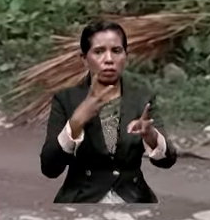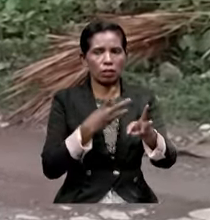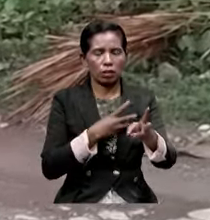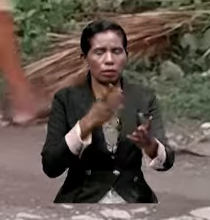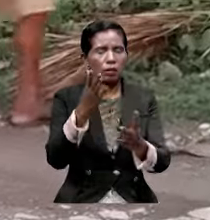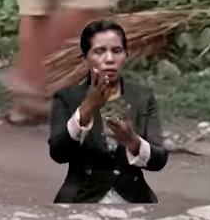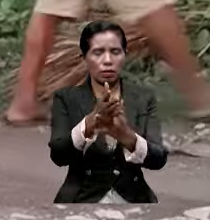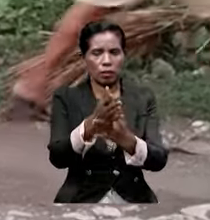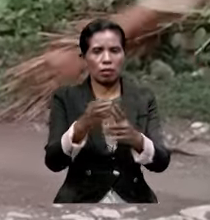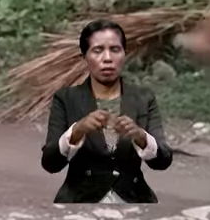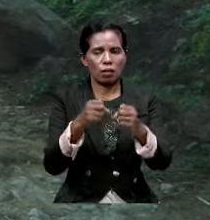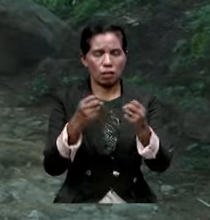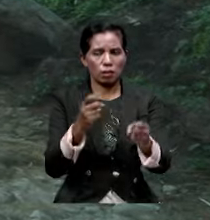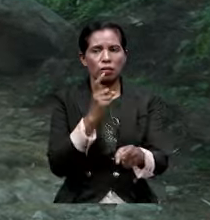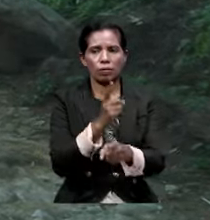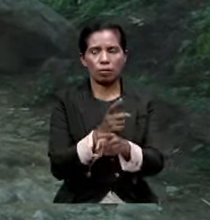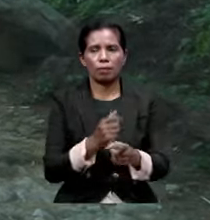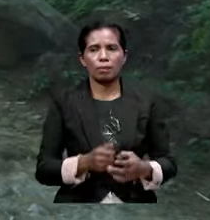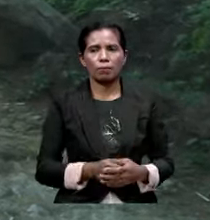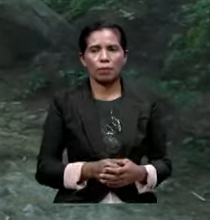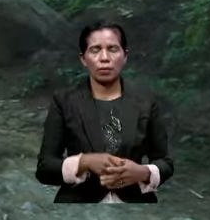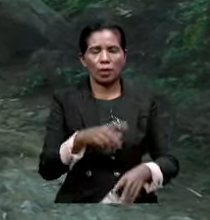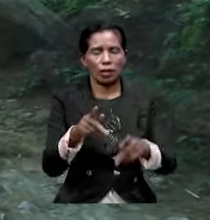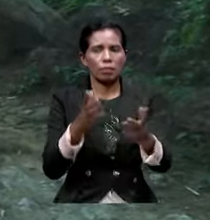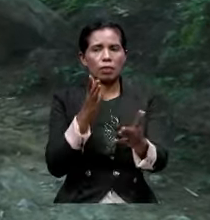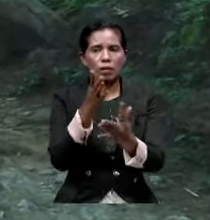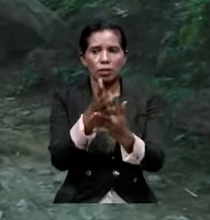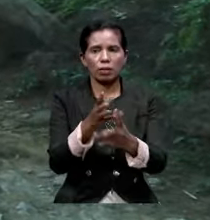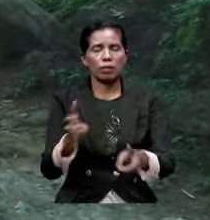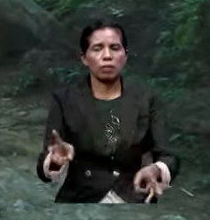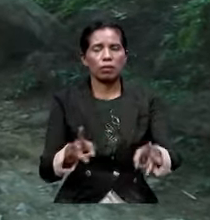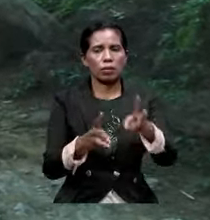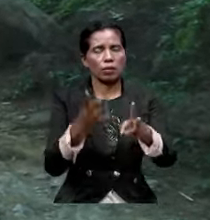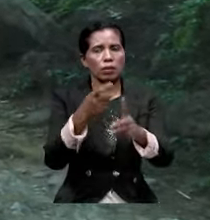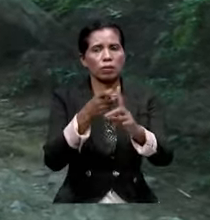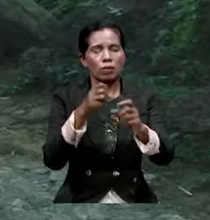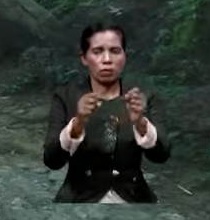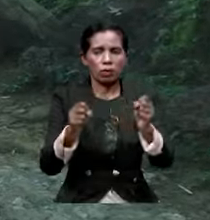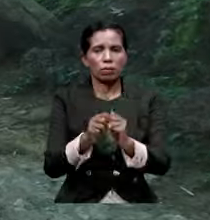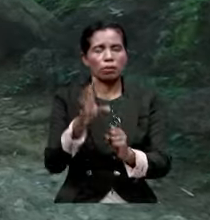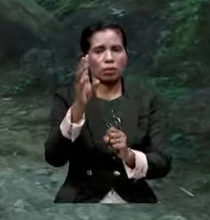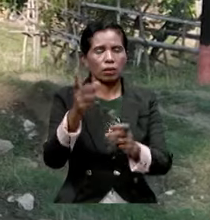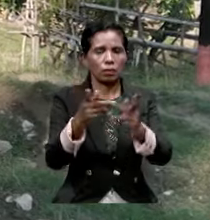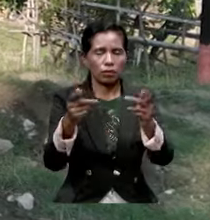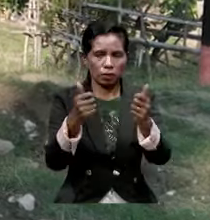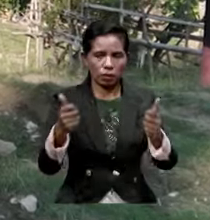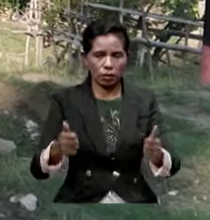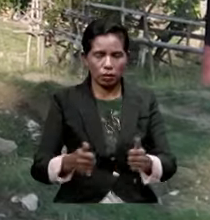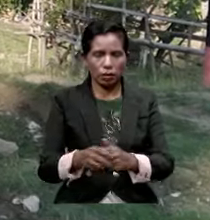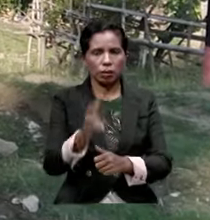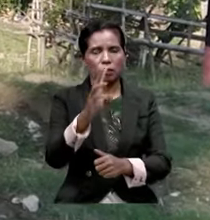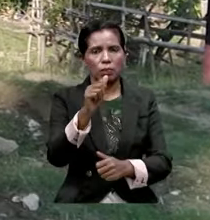terpas lebih dalan lebih maka kondisi yang lagi terus. Komunidade nebe acesso ba estrada refere mai husi suku nen e posto administrativo o